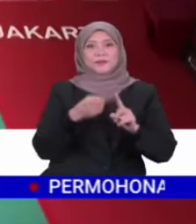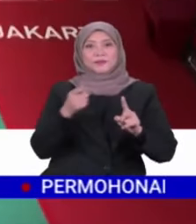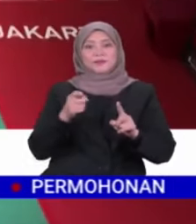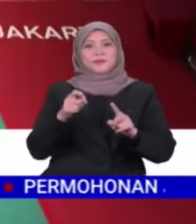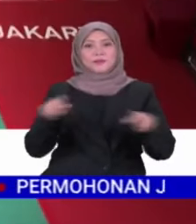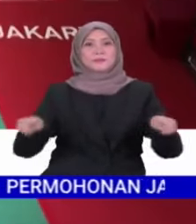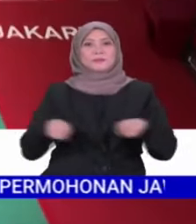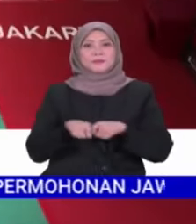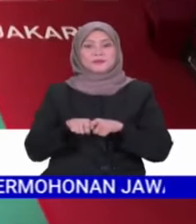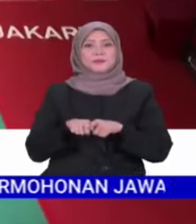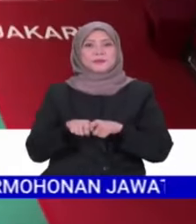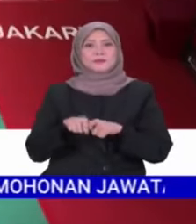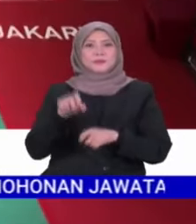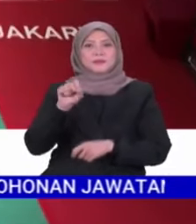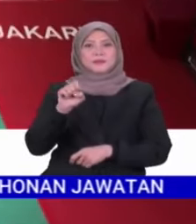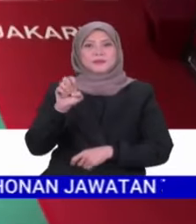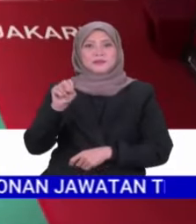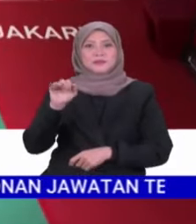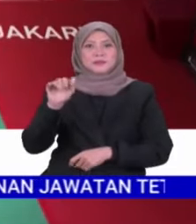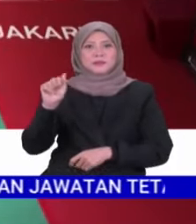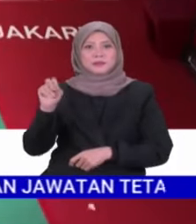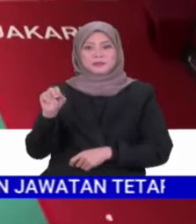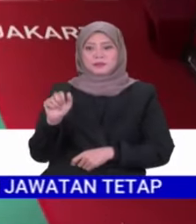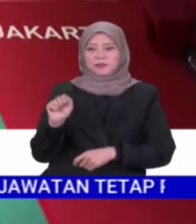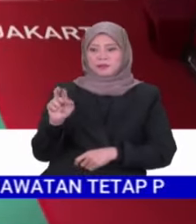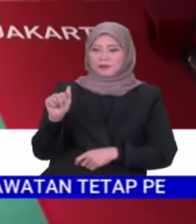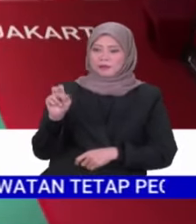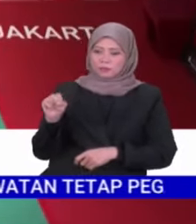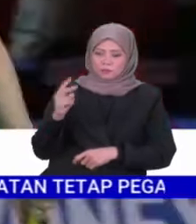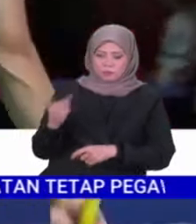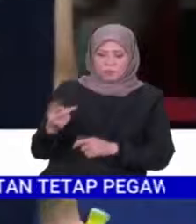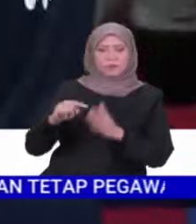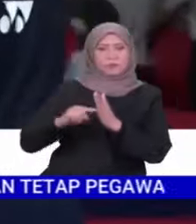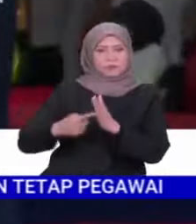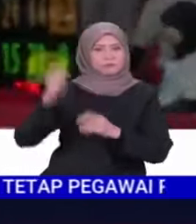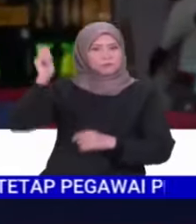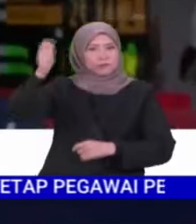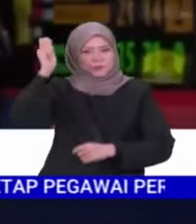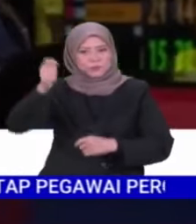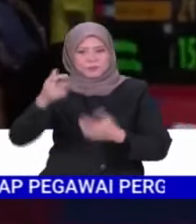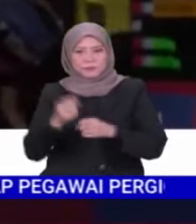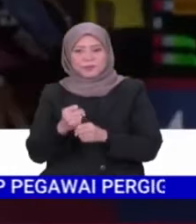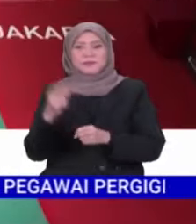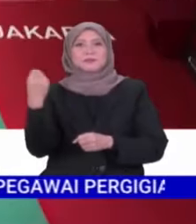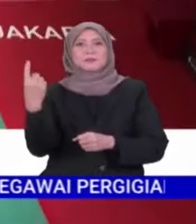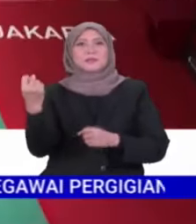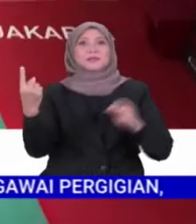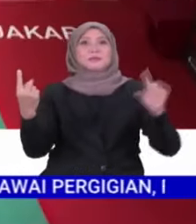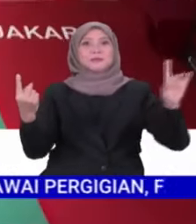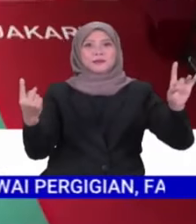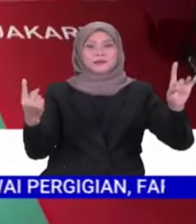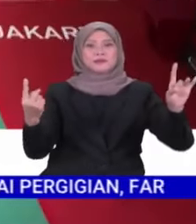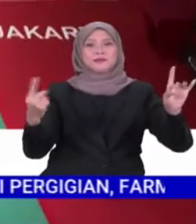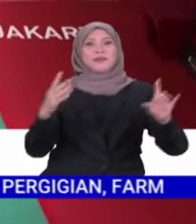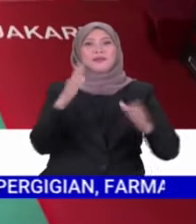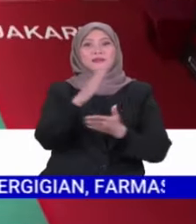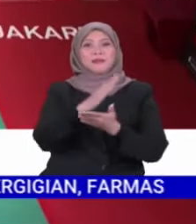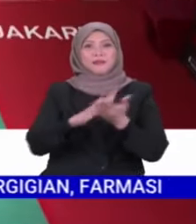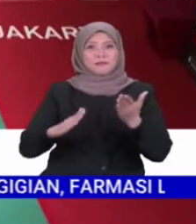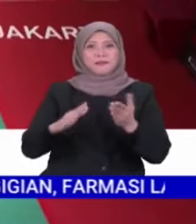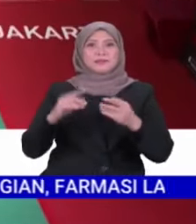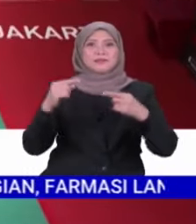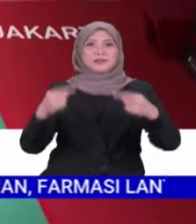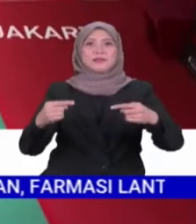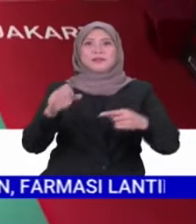di venue ikonik Istora Senayan, Aaron dan Wo Ying dilihat bermula baik apabila mendahului 11-8 pada pertengahan permainan set